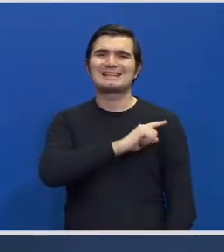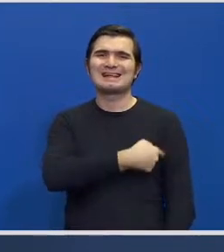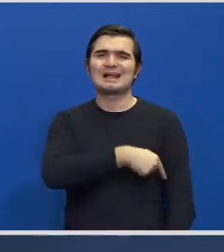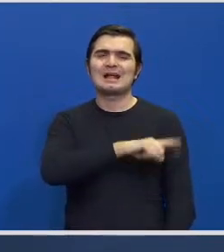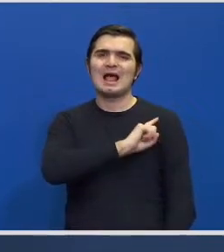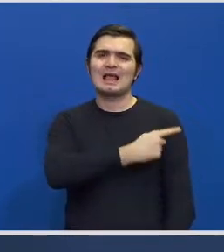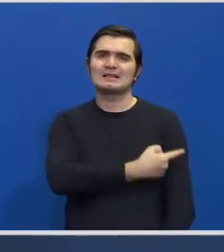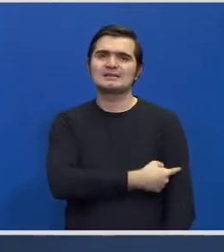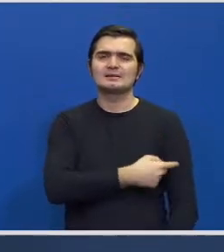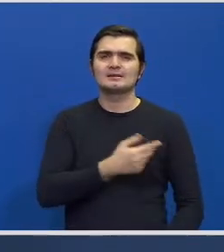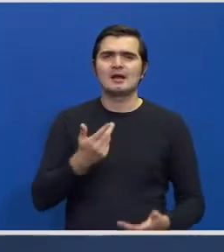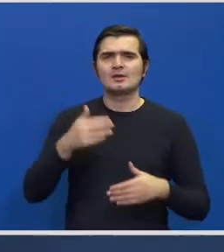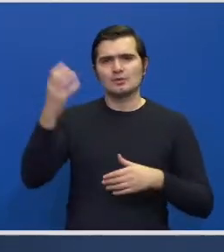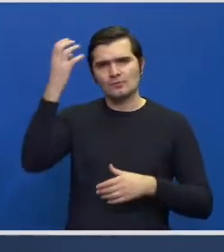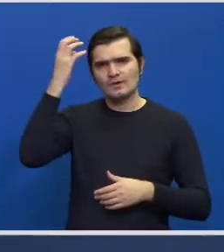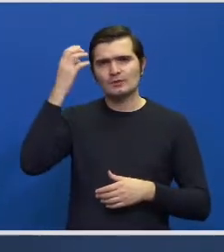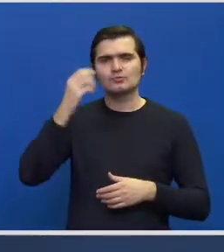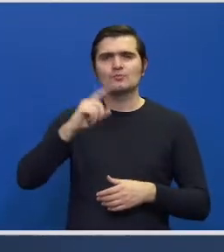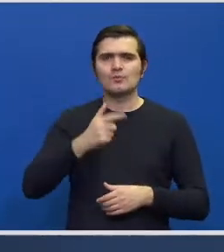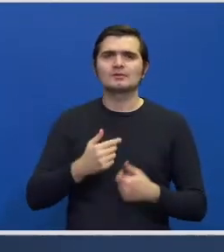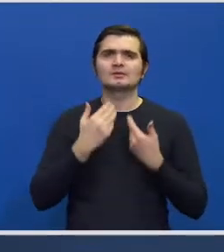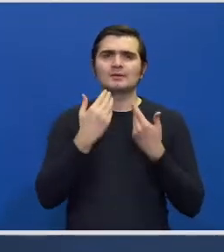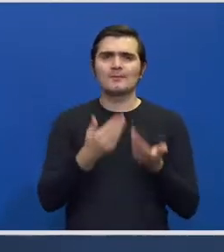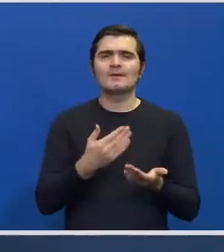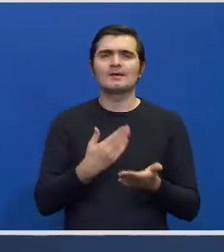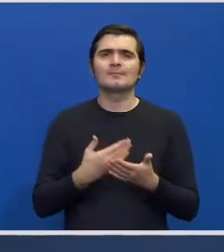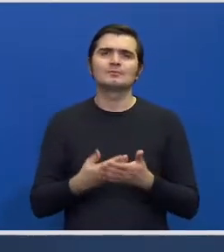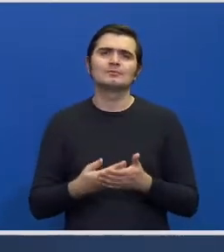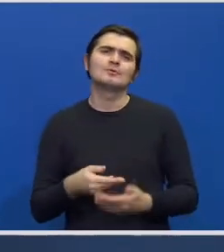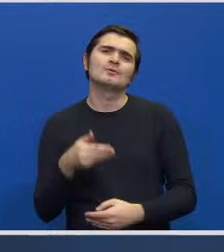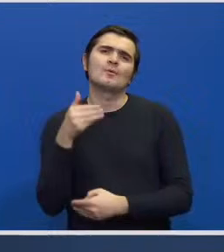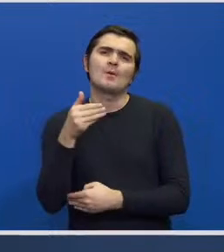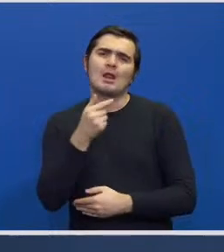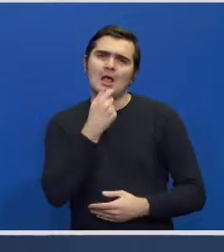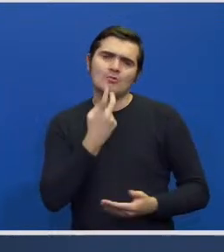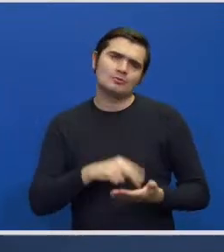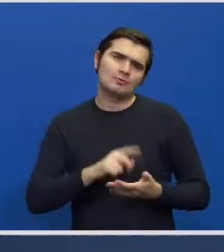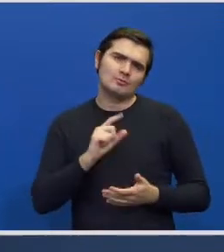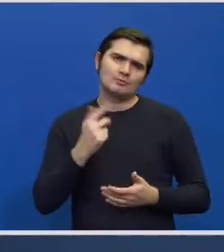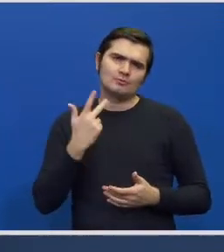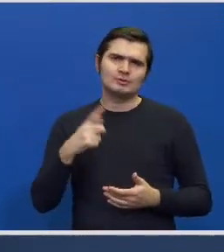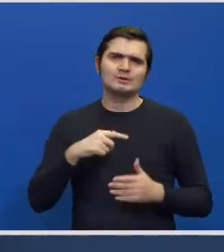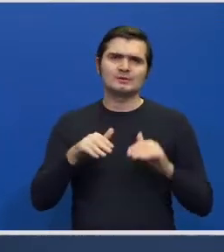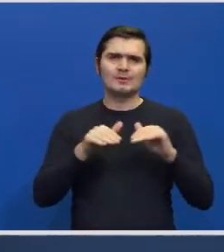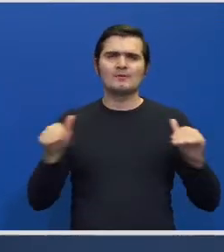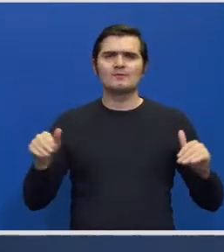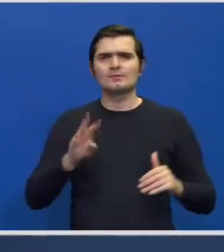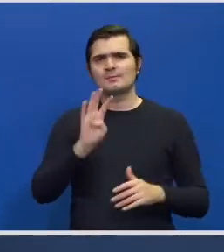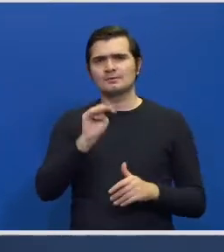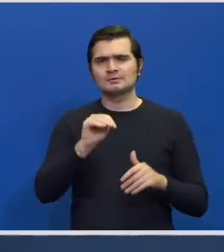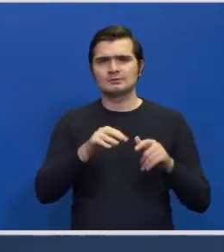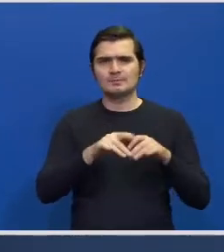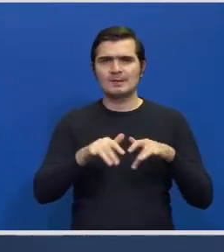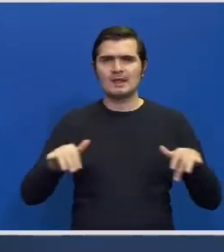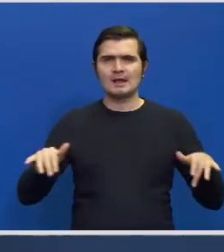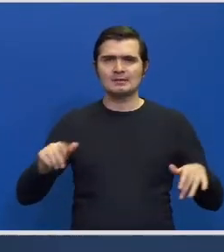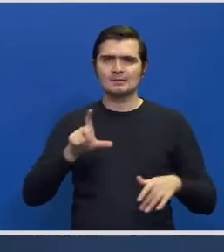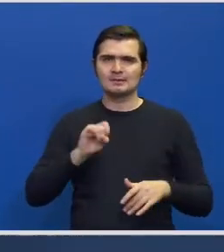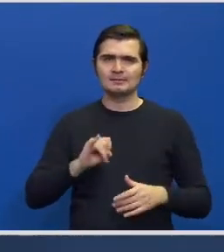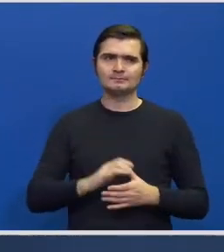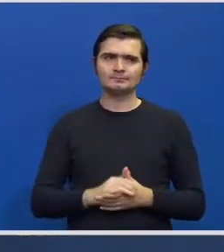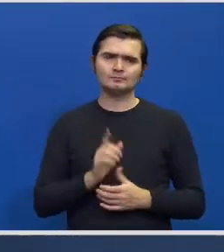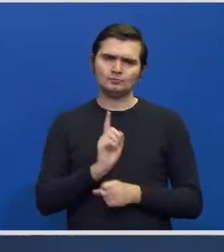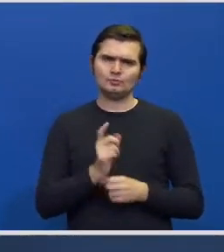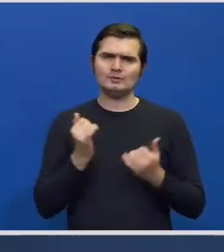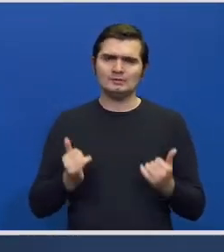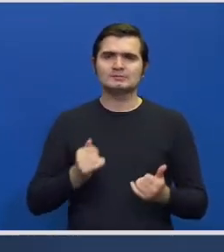privind garanțiile pe care Guvernul prin Ministerul Finanțelor le poate acorda companiilor în anul 2023, un plafon de